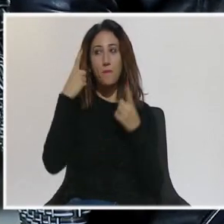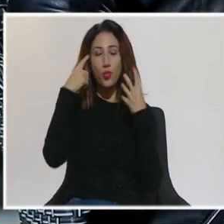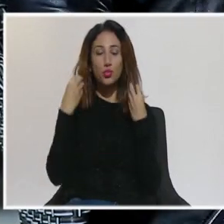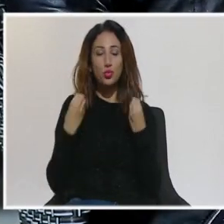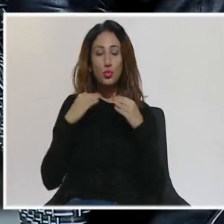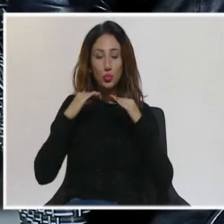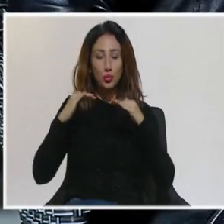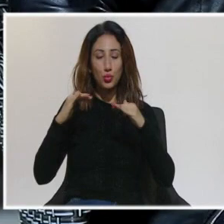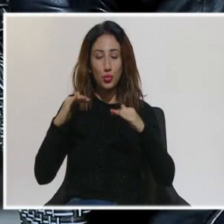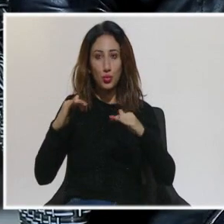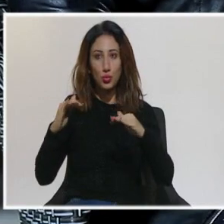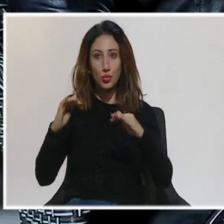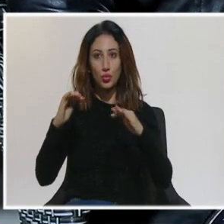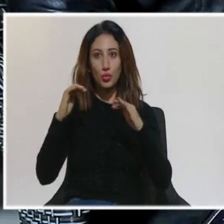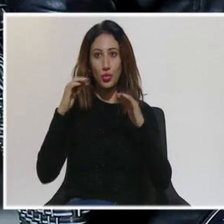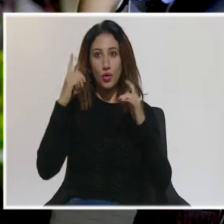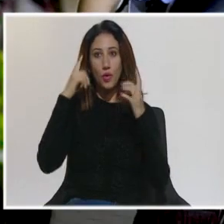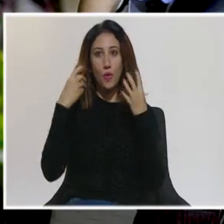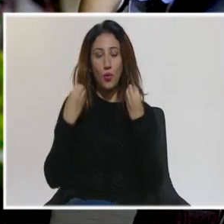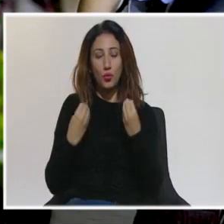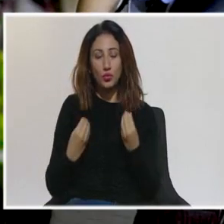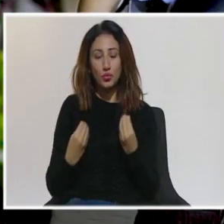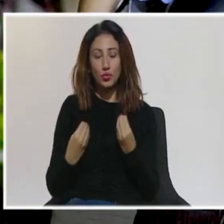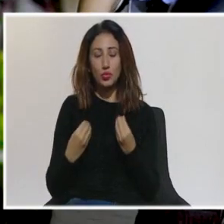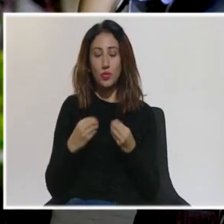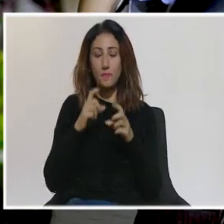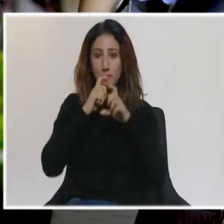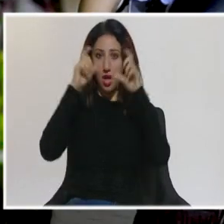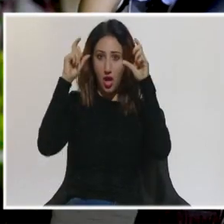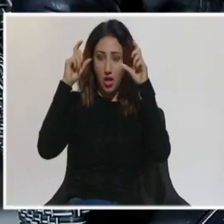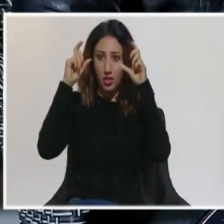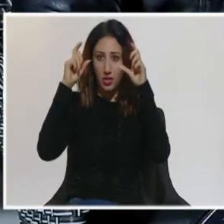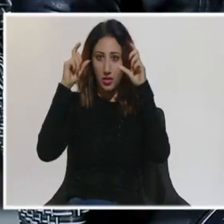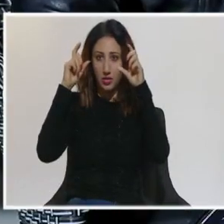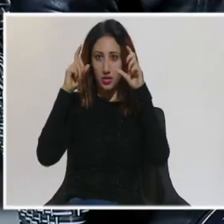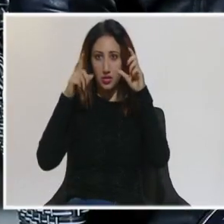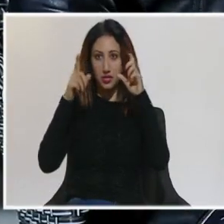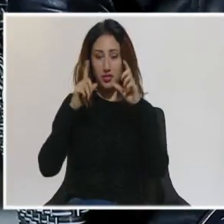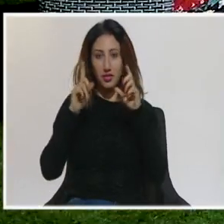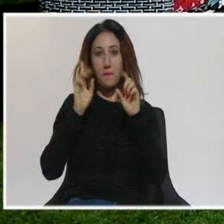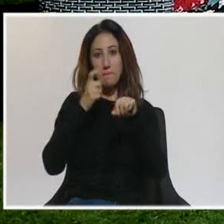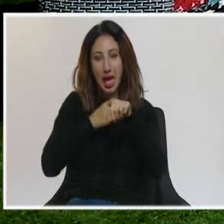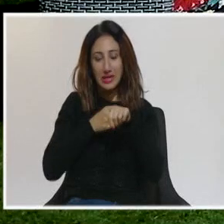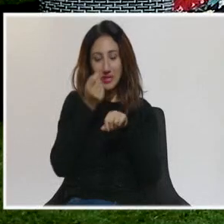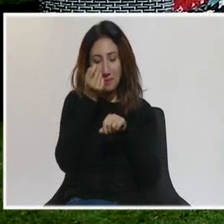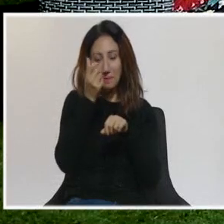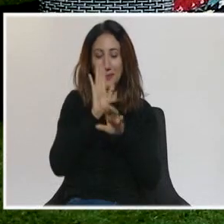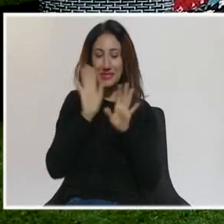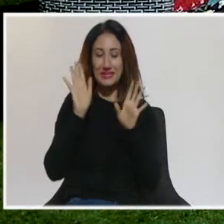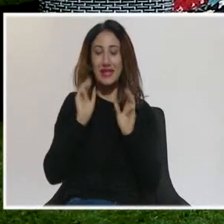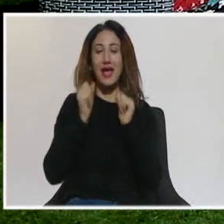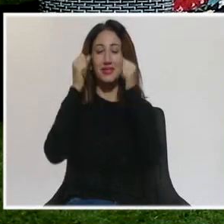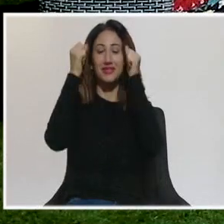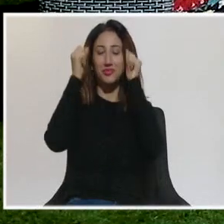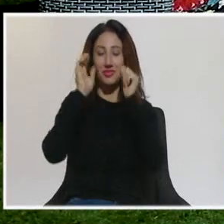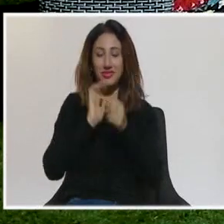هدوء بيحب كل حاجة هادية في البيت طب امتى صوته بيبقى عالي في البيت؟ لما بعصبه لما تعملي ايه؟ يوم